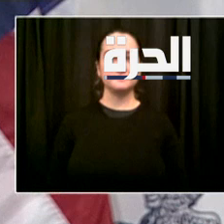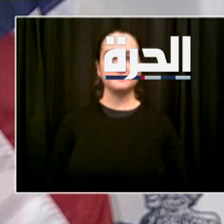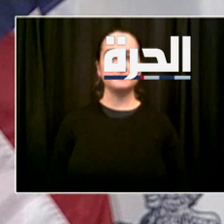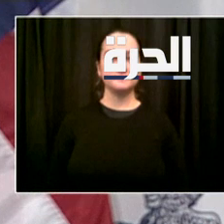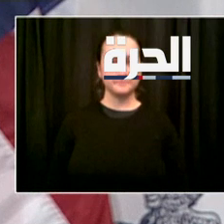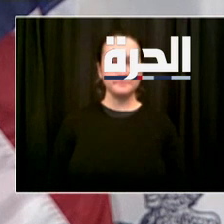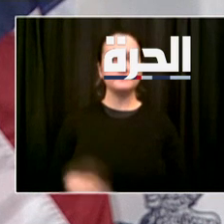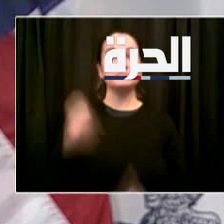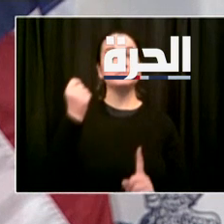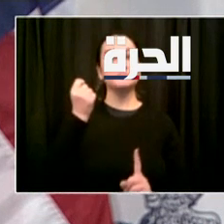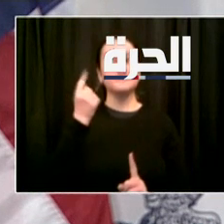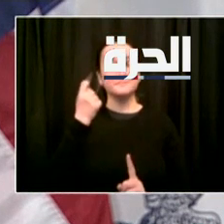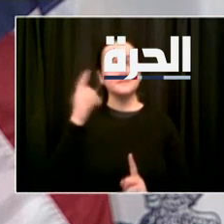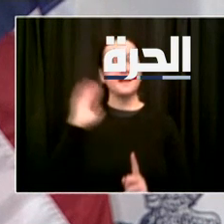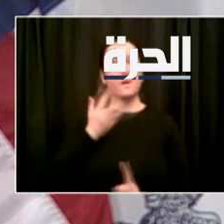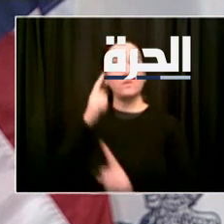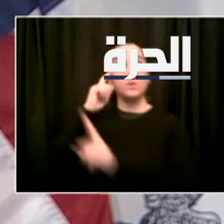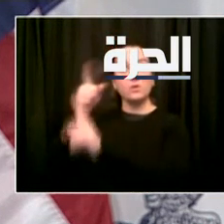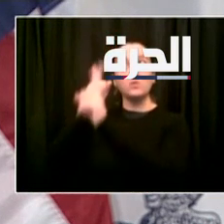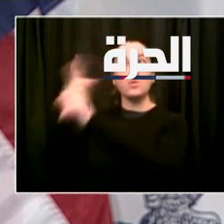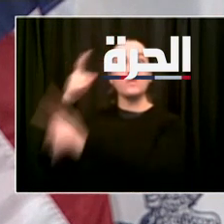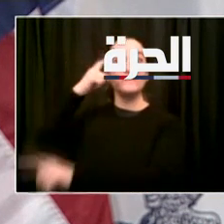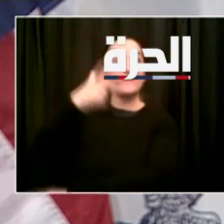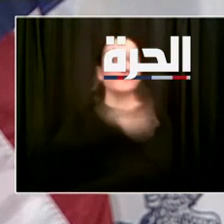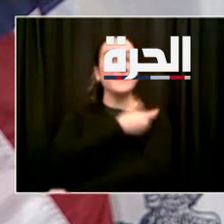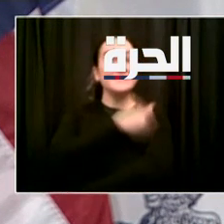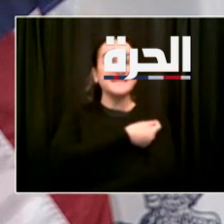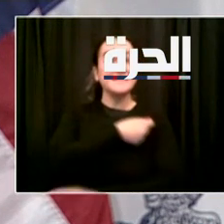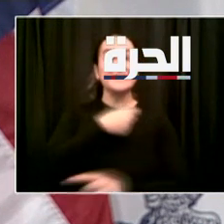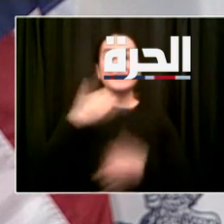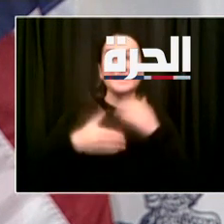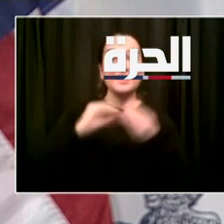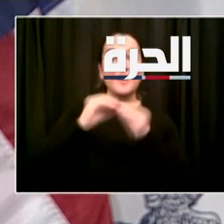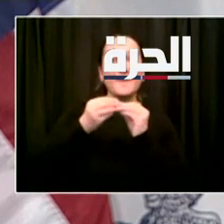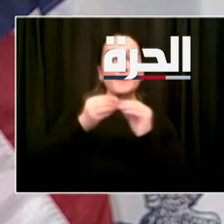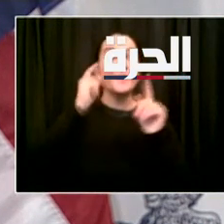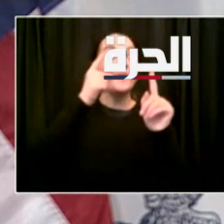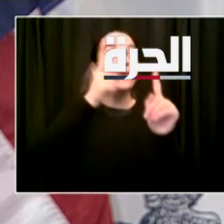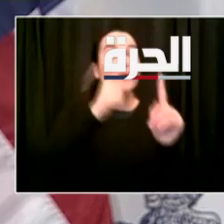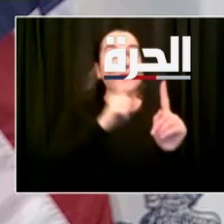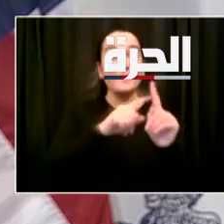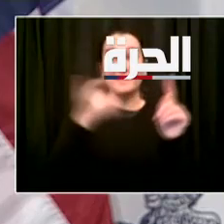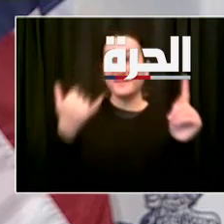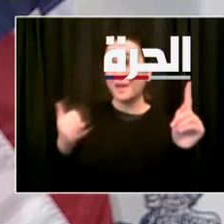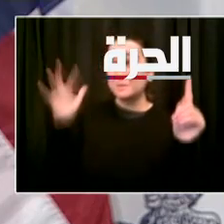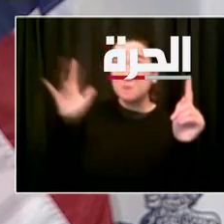ظروف غير آمنة لتلقي اللقاح، وسنعمل على استئناف سريع للعملية.